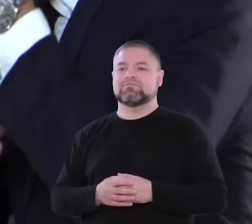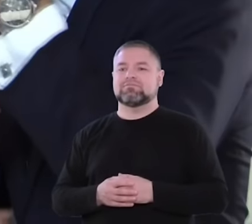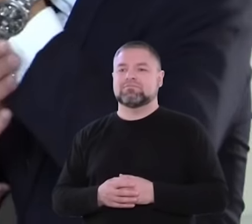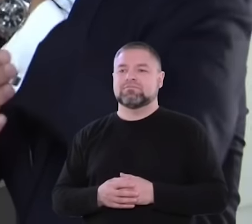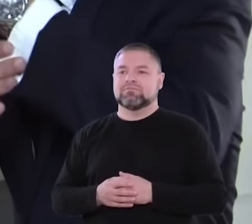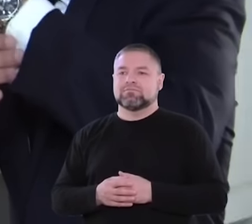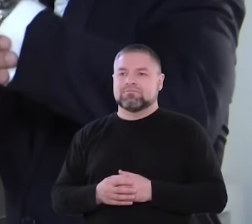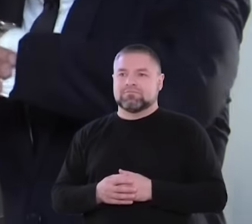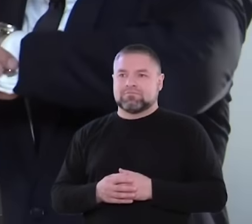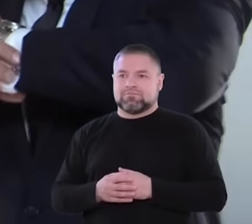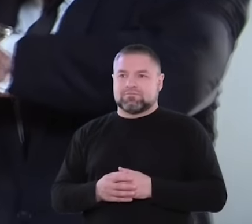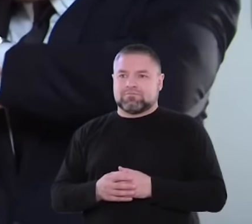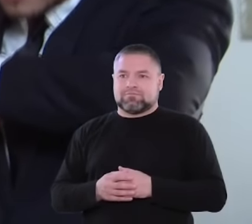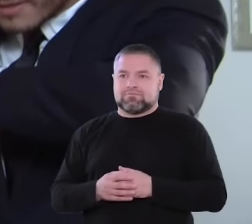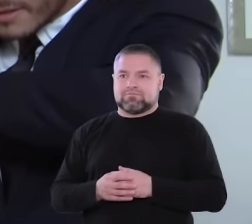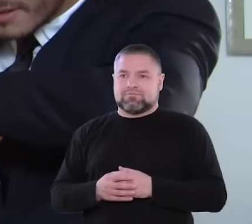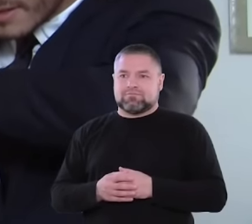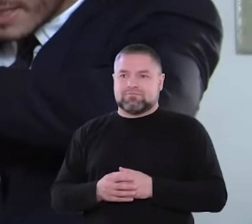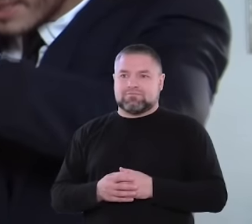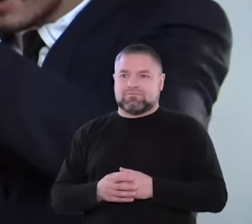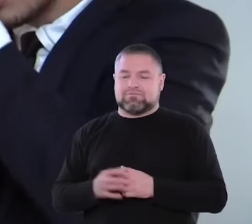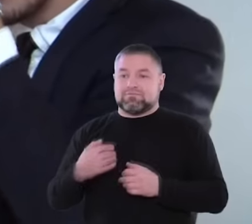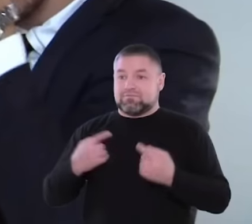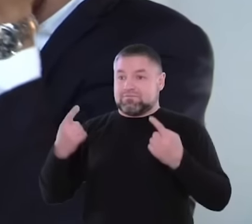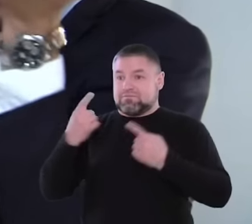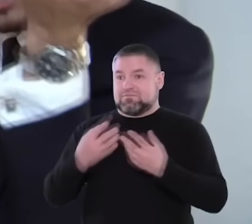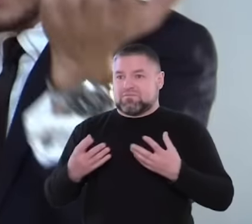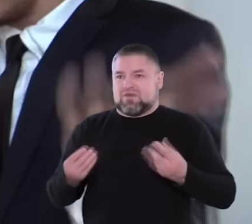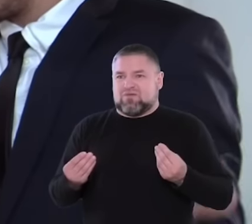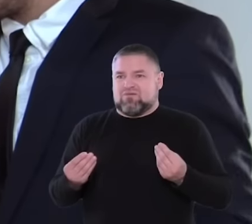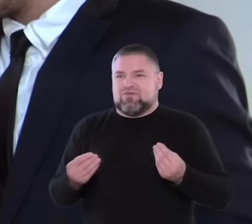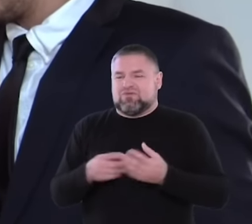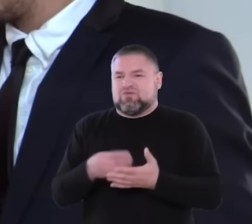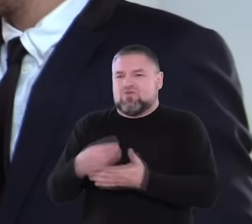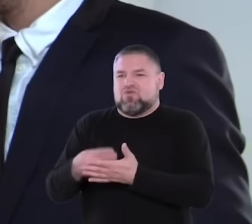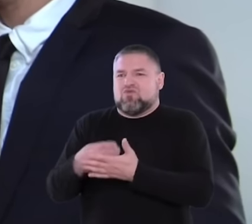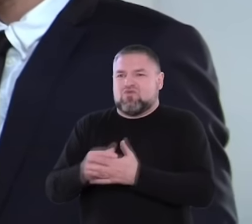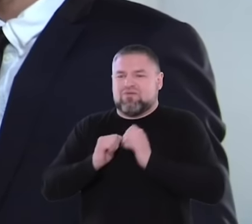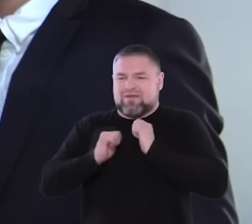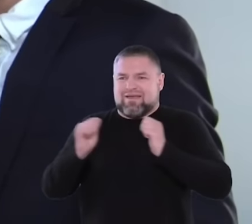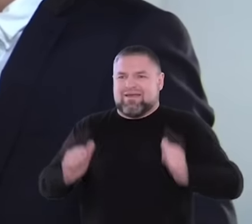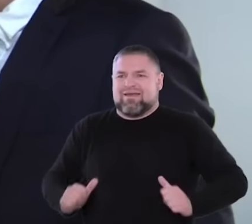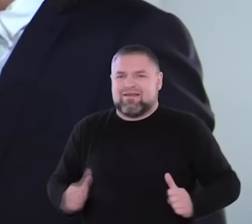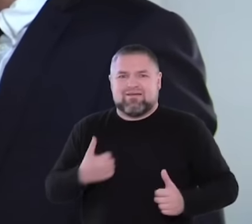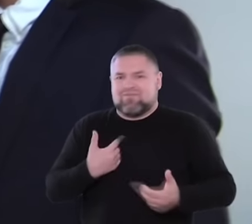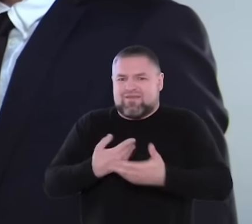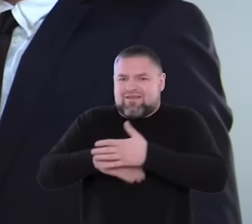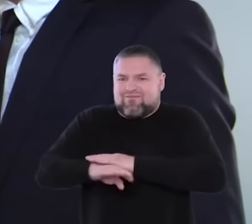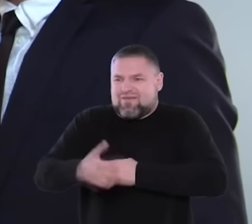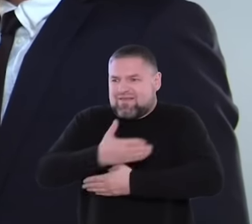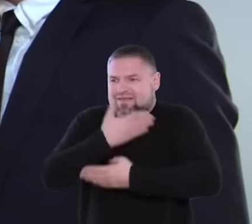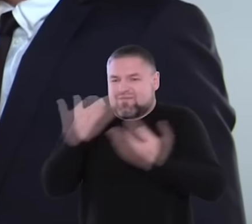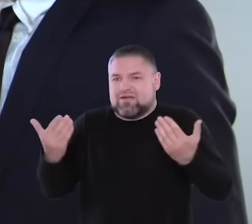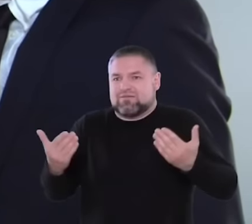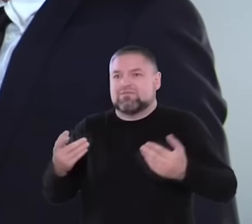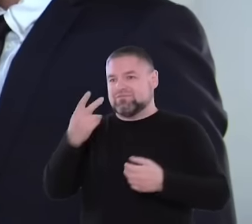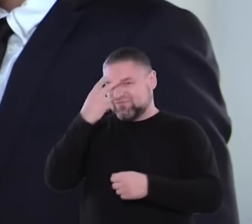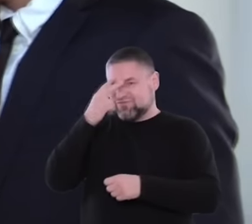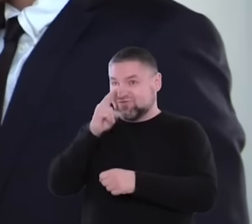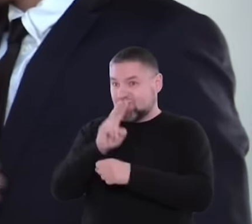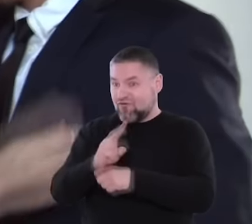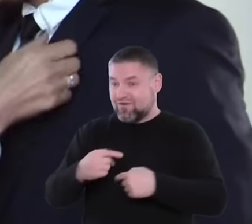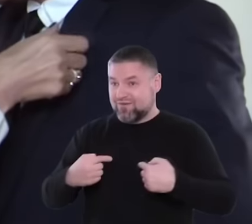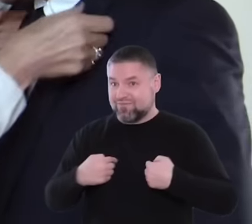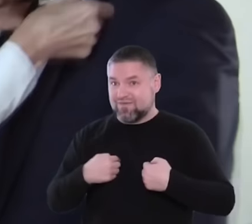Ale... wiesz co, zastanawiam się, po co ty mi tak naprawdę kupiłaś ten garnitur. Przecież my nigdzie nie wychodzimy. Zaufaj